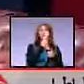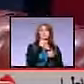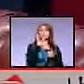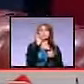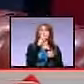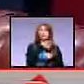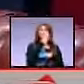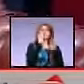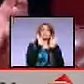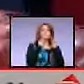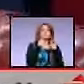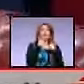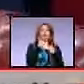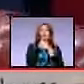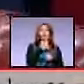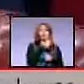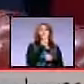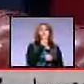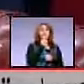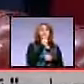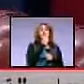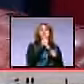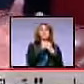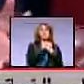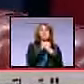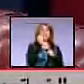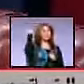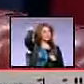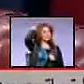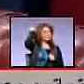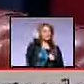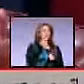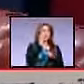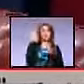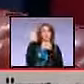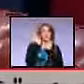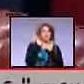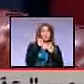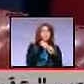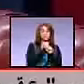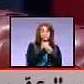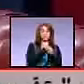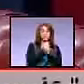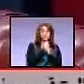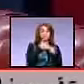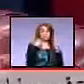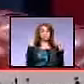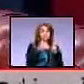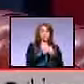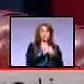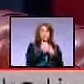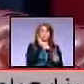قبليها ومكسر الدنيا وارقام السينما المصريه ما شافتهاش. والجيل الجديد هنيدي وسقه